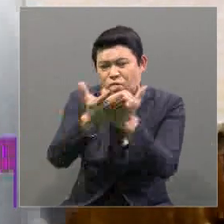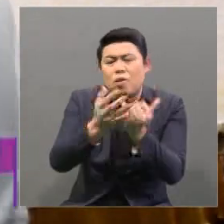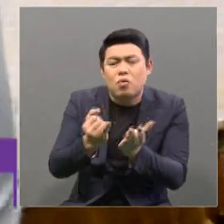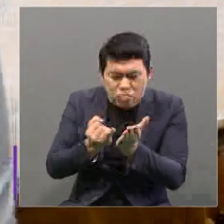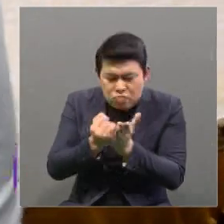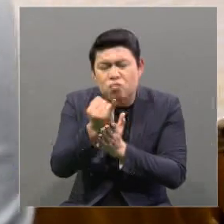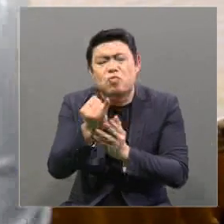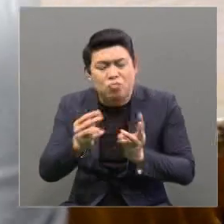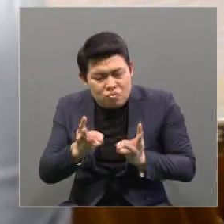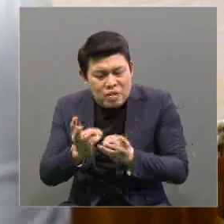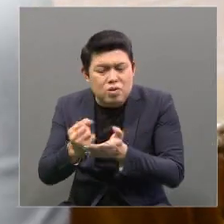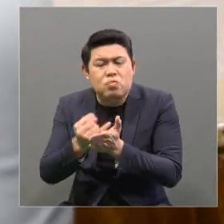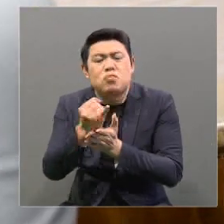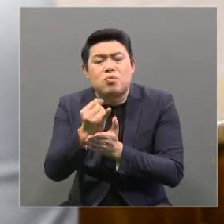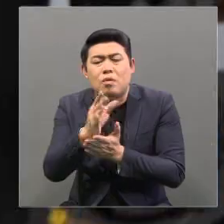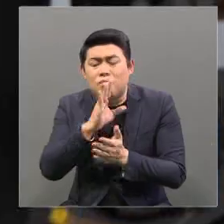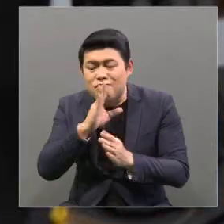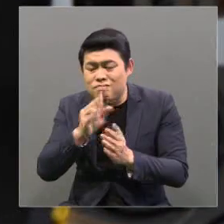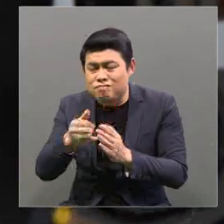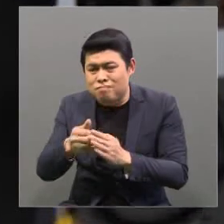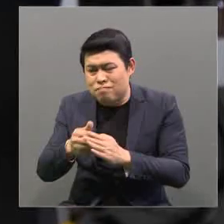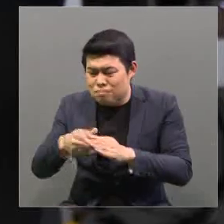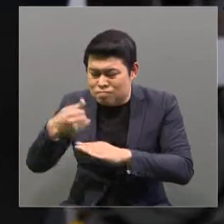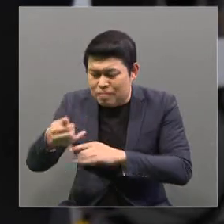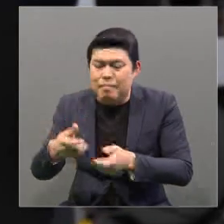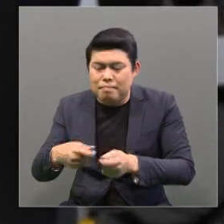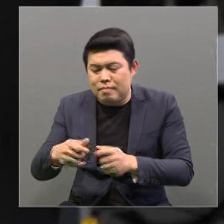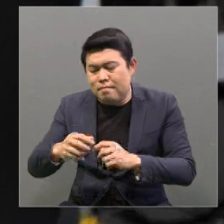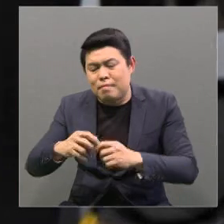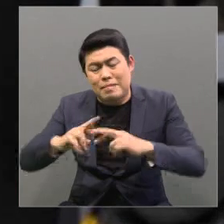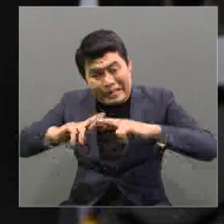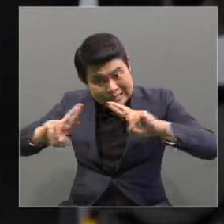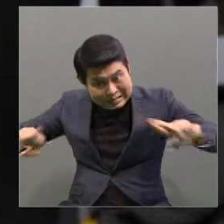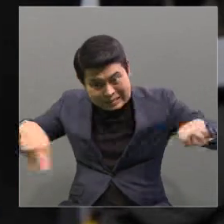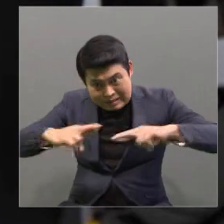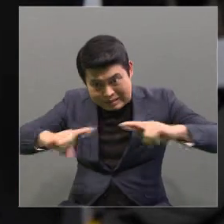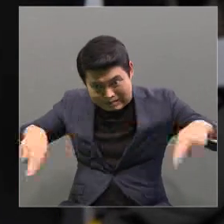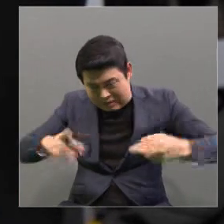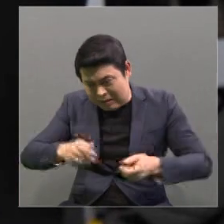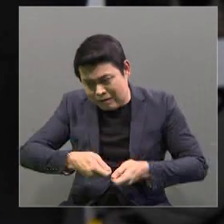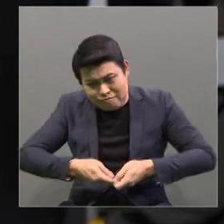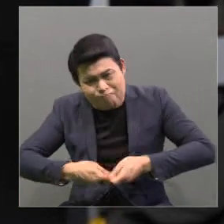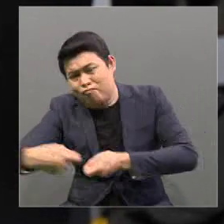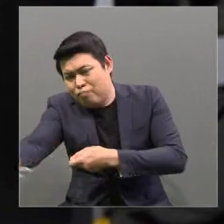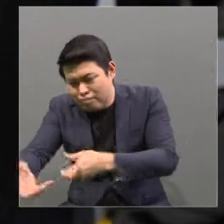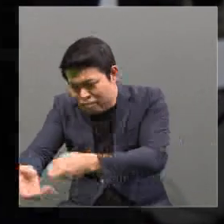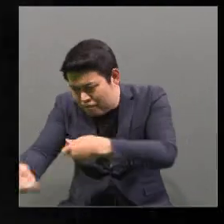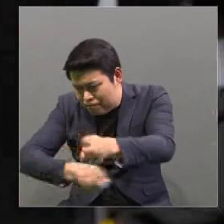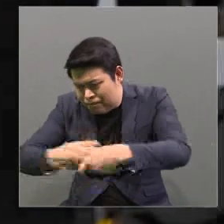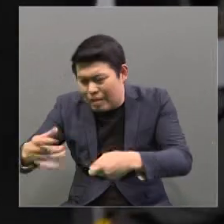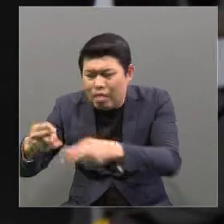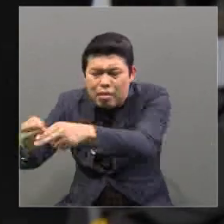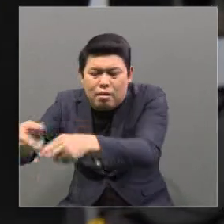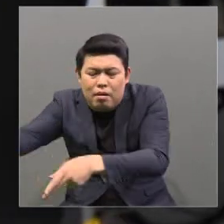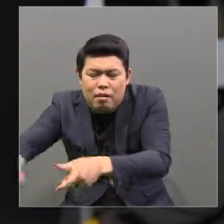วิธีเป๊ะๆ เลยคือไม่ได้กระโดดลงไปฮะแต่โยนเชือกลงไปให้จับเนี่ยอันนี้ถ้าหากว่าเราอบรมมาเนี่ยต